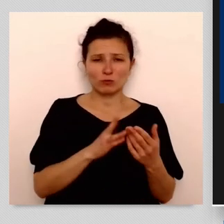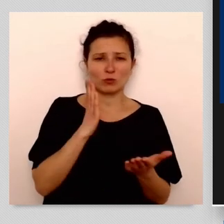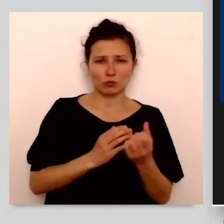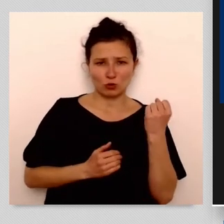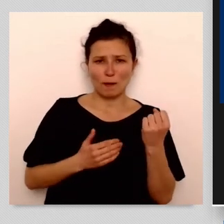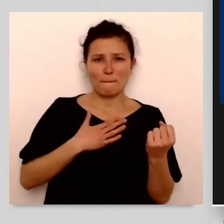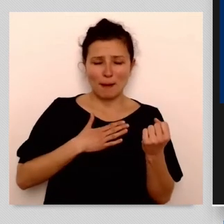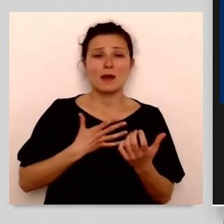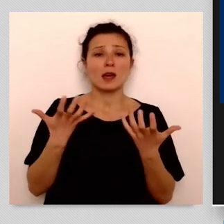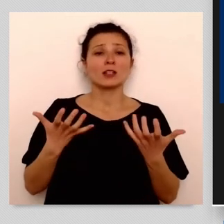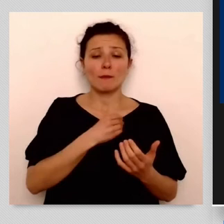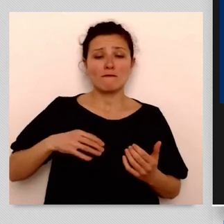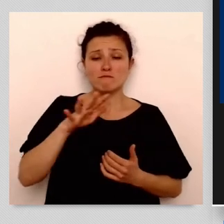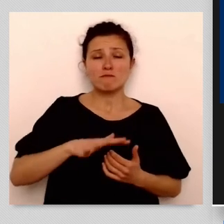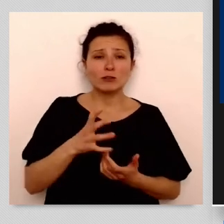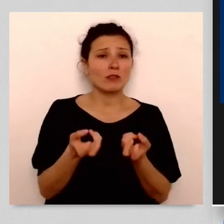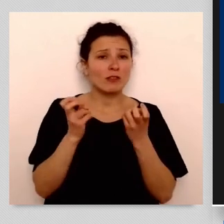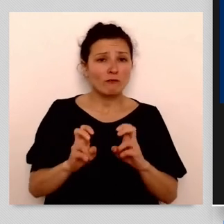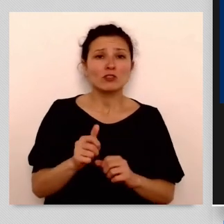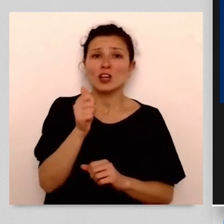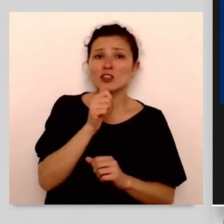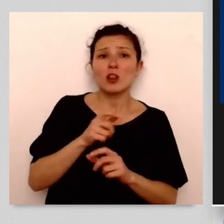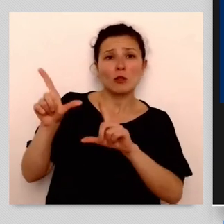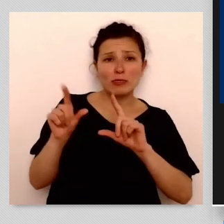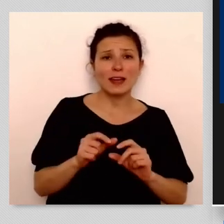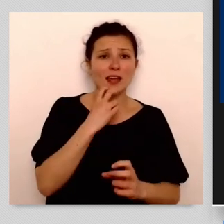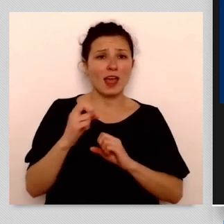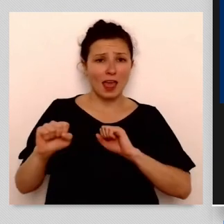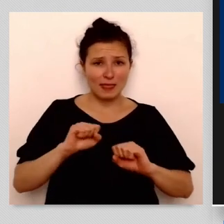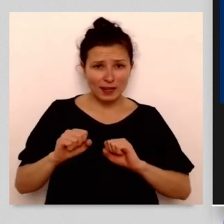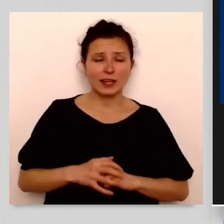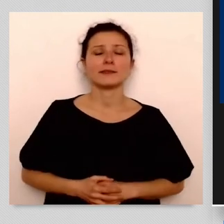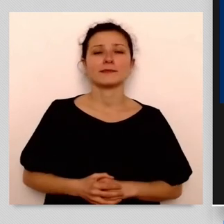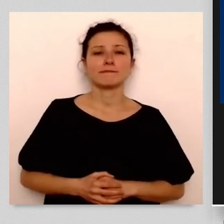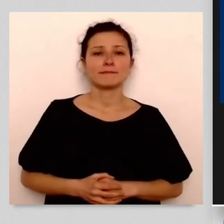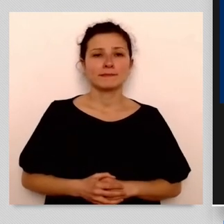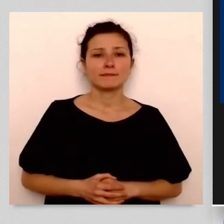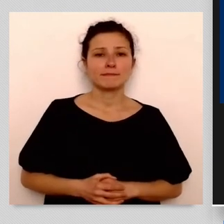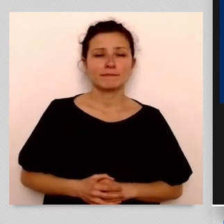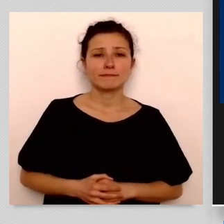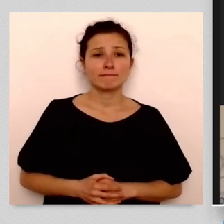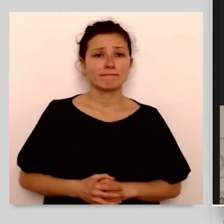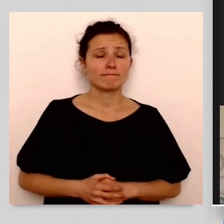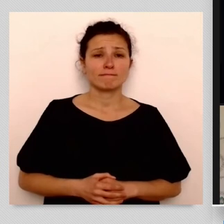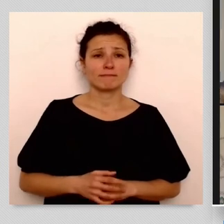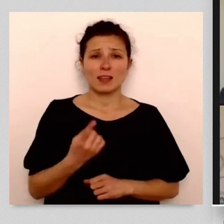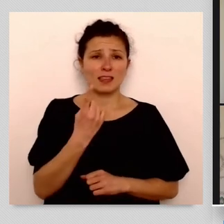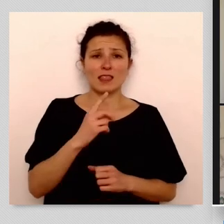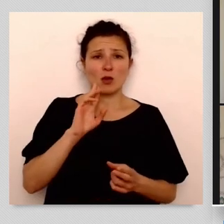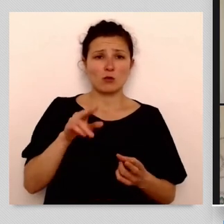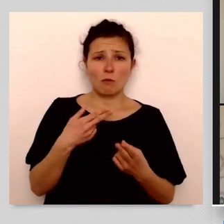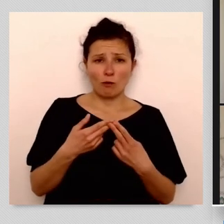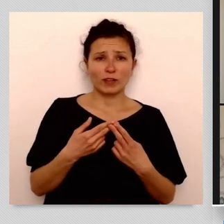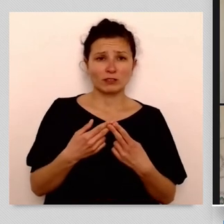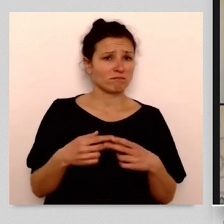w Polsce wytwarzać zielonią i tanią energię. Nie mamy jasnej odpowiedzi jednoznacznej, w jaki